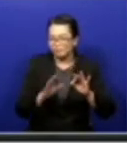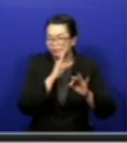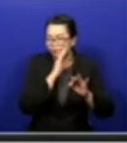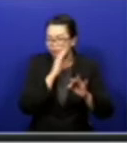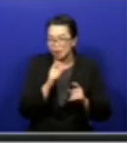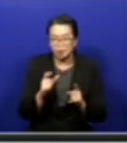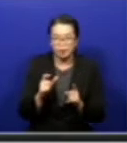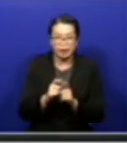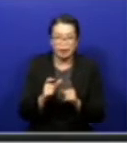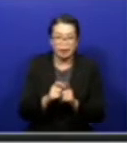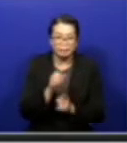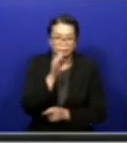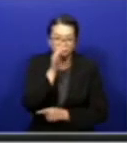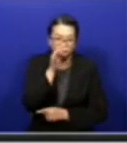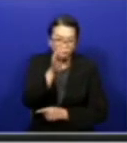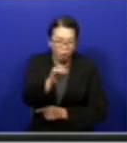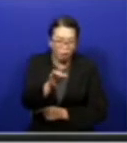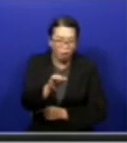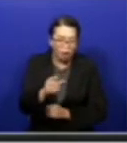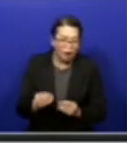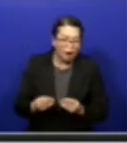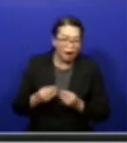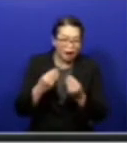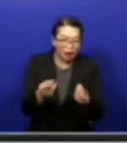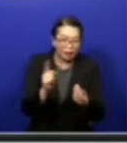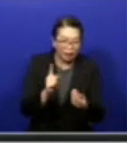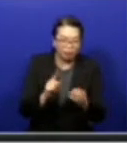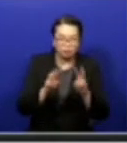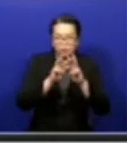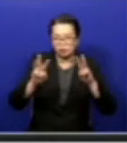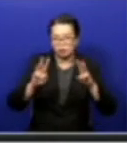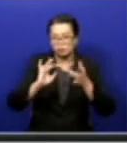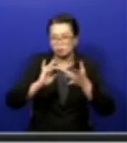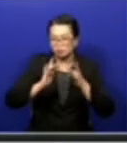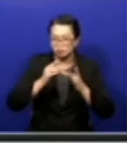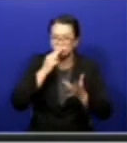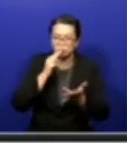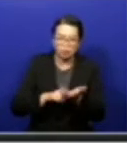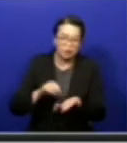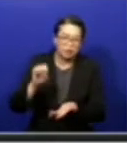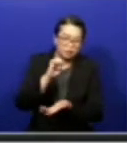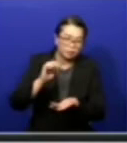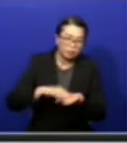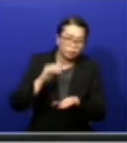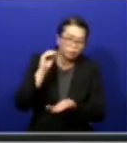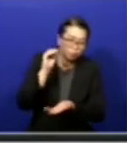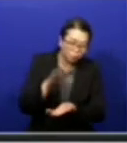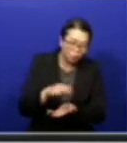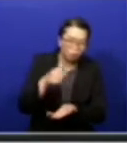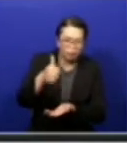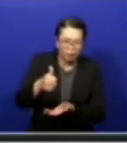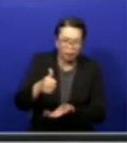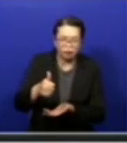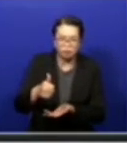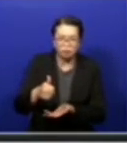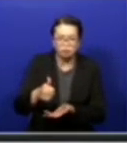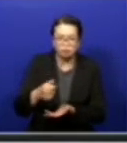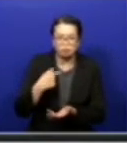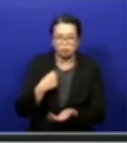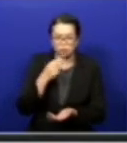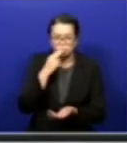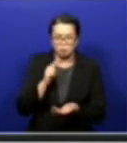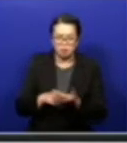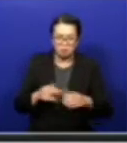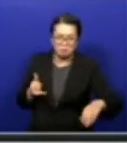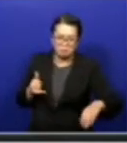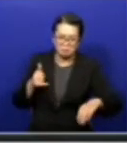ำร้องทุกข์เนี่ยให้ส่งทางอิเล็กทรอนิกส์ก็ได้อิเล็กทรอนิกส์ก็ได้หรือสื่อสารสนเทศอื่นๆนี่มันก้าวหน้